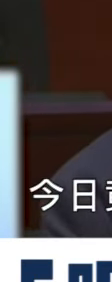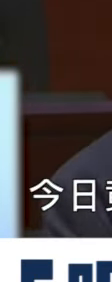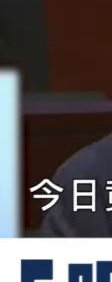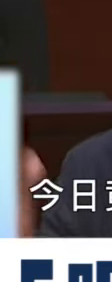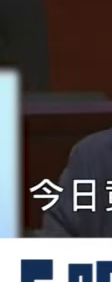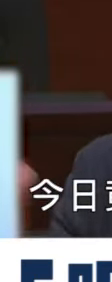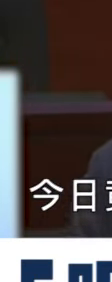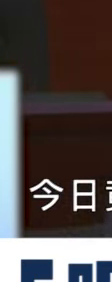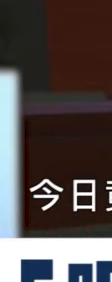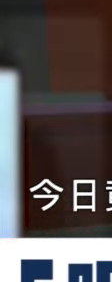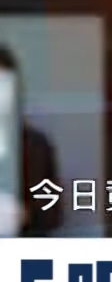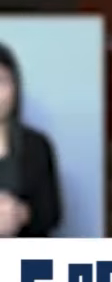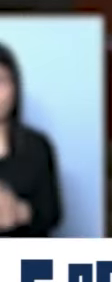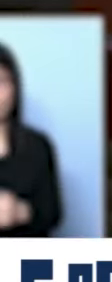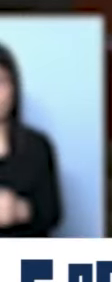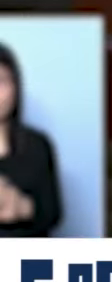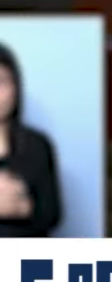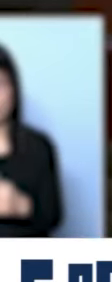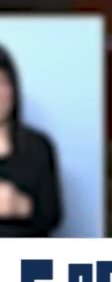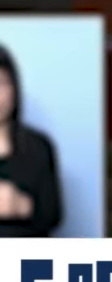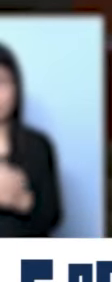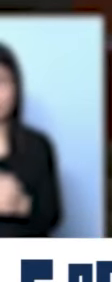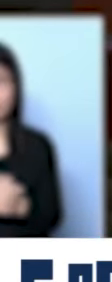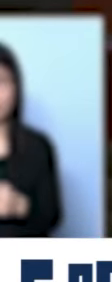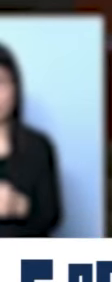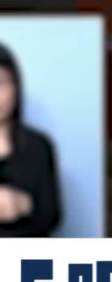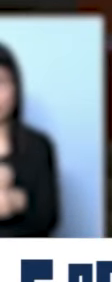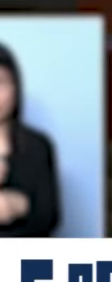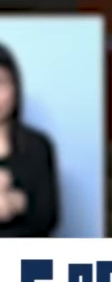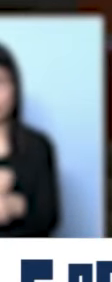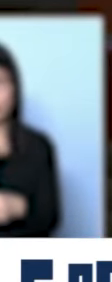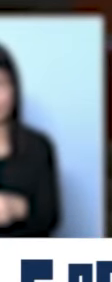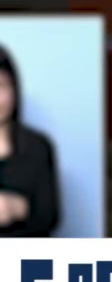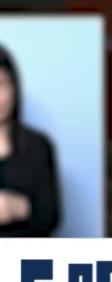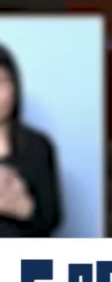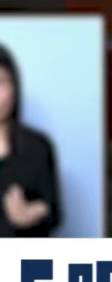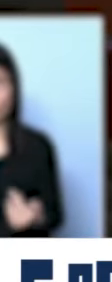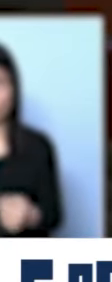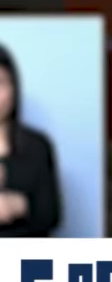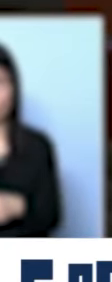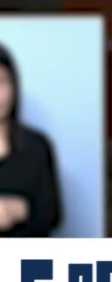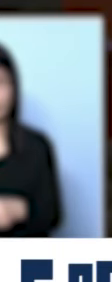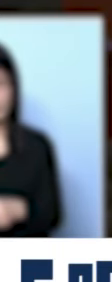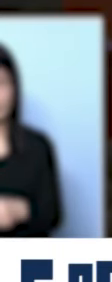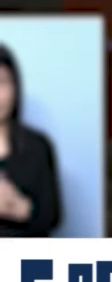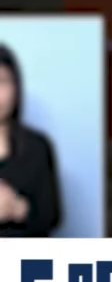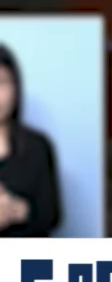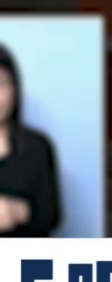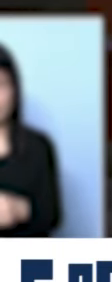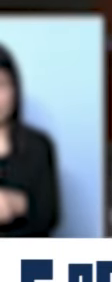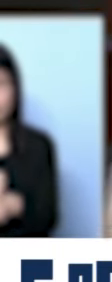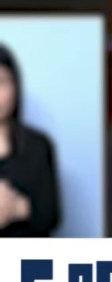啊政治打壓嘅問題，好多時咧都係你做咧就係合法，我哋做咧就係非法。你